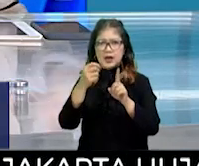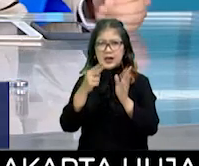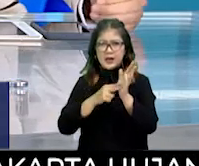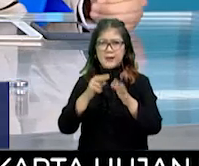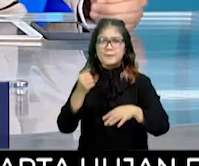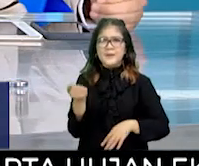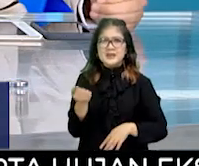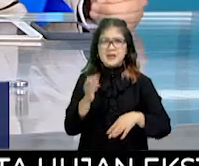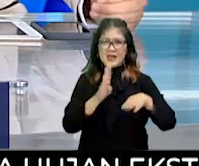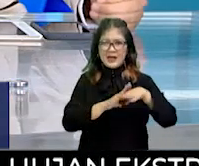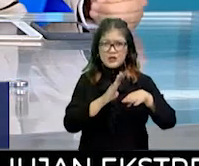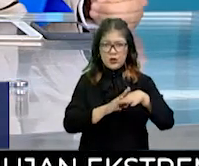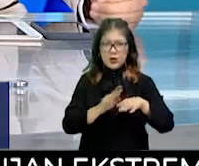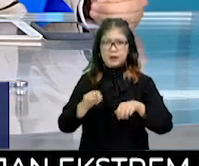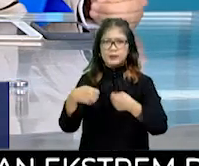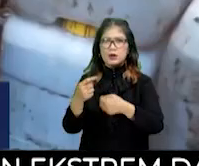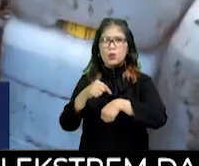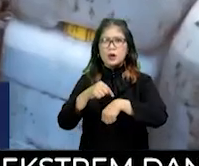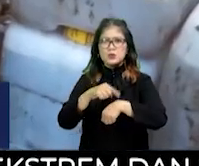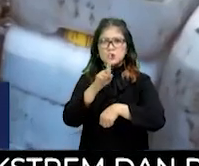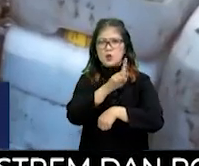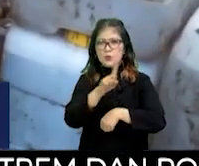untuk penyesuaian.